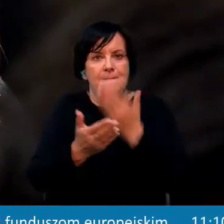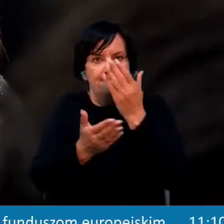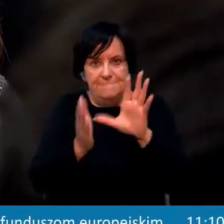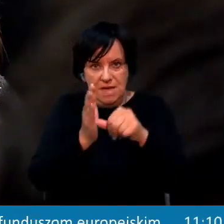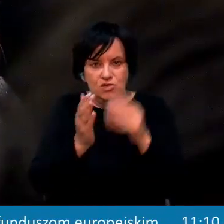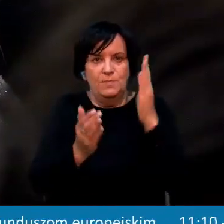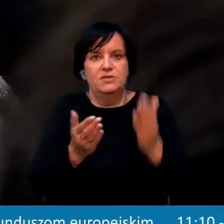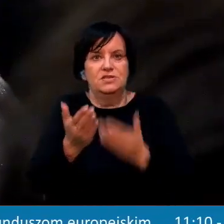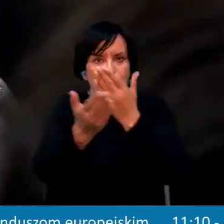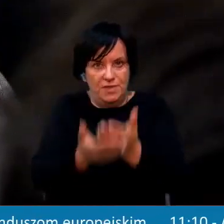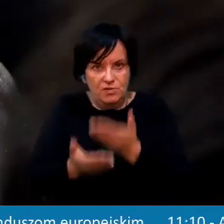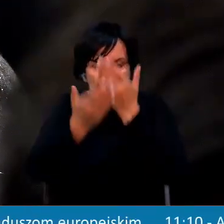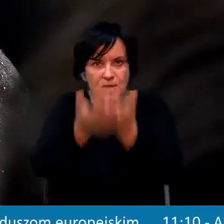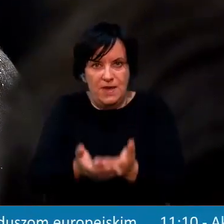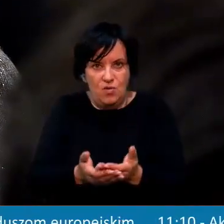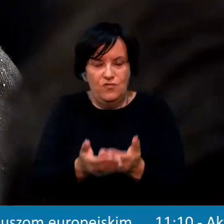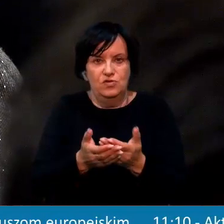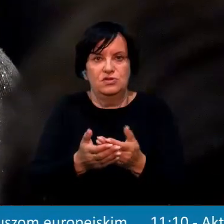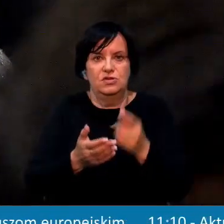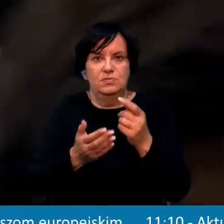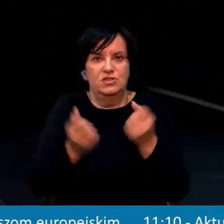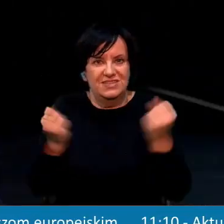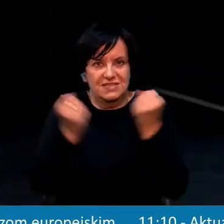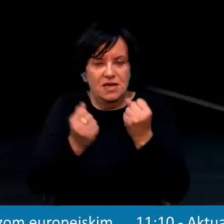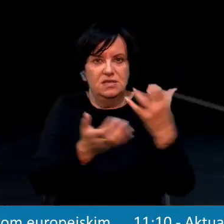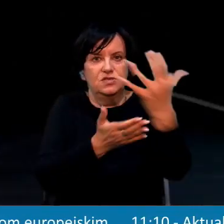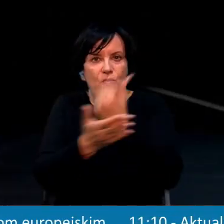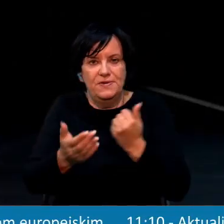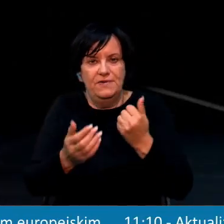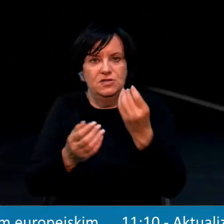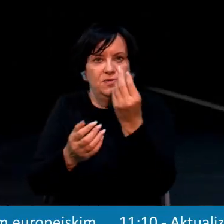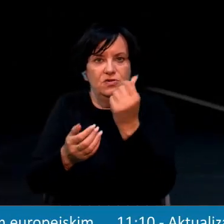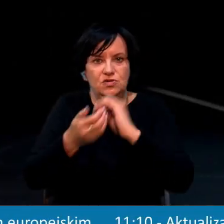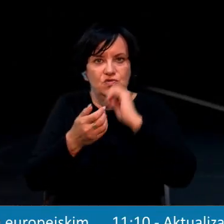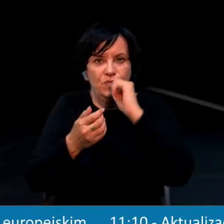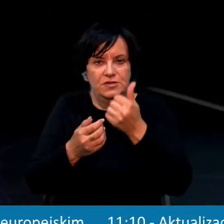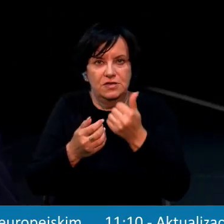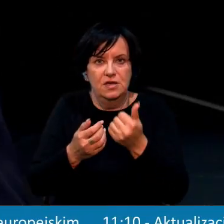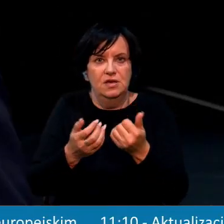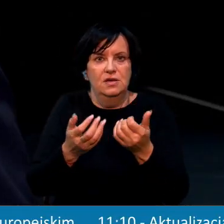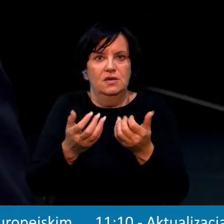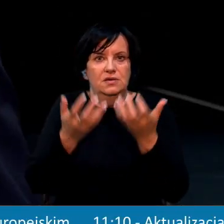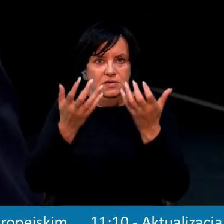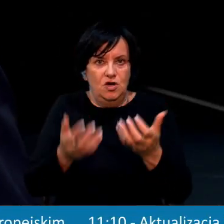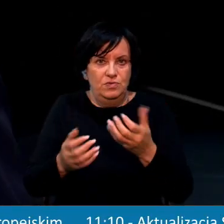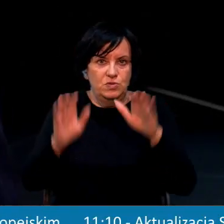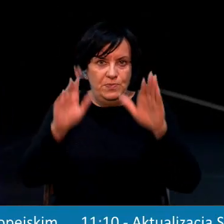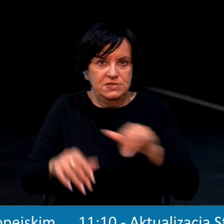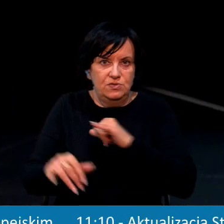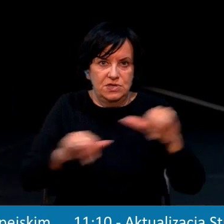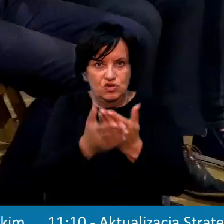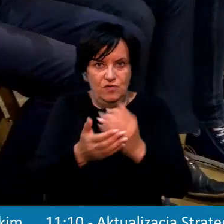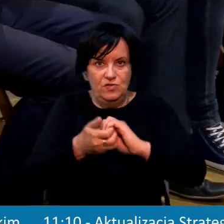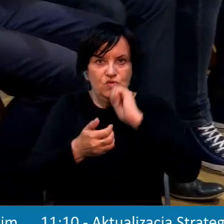wnioski, będzie aplikowało o kolejne środki, czego również życzę wszystkim pozostałym samorządom. Dziękuję